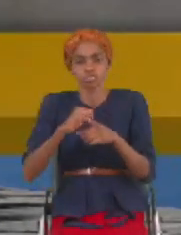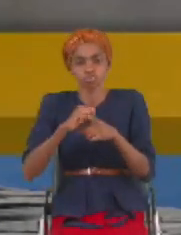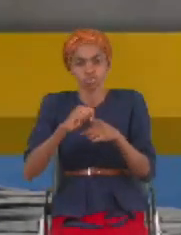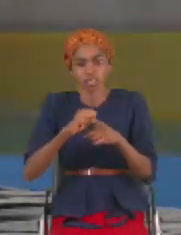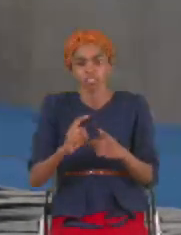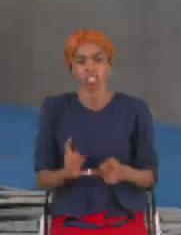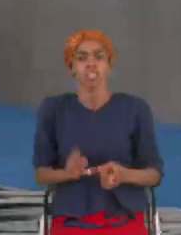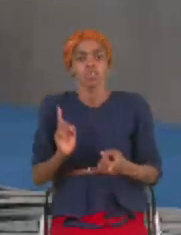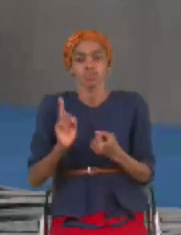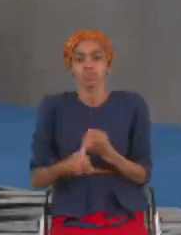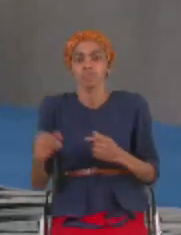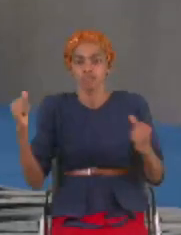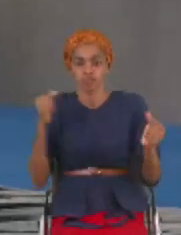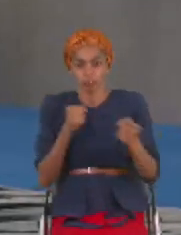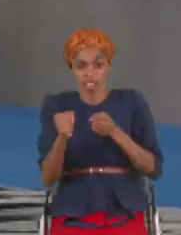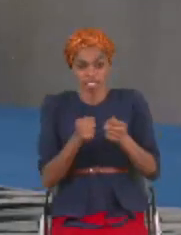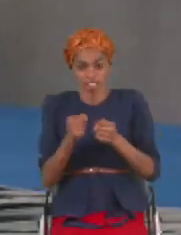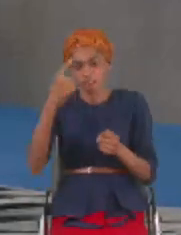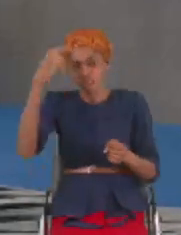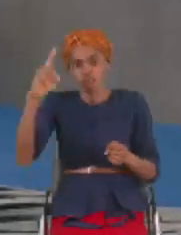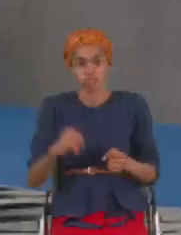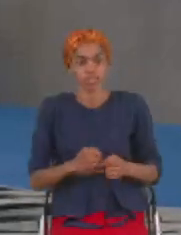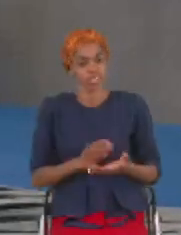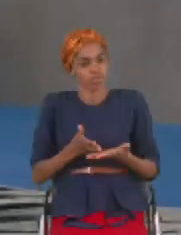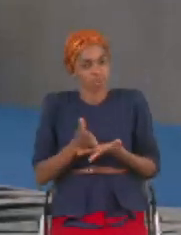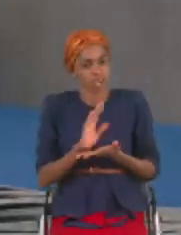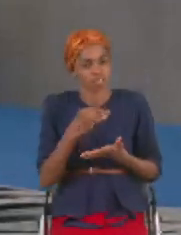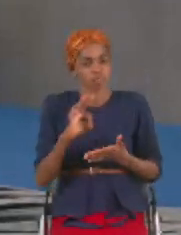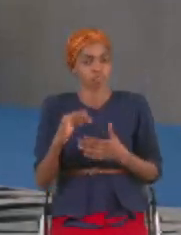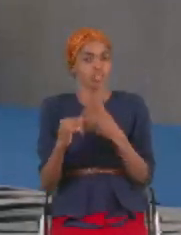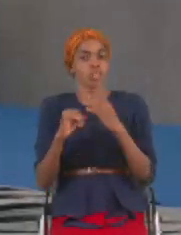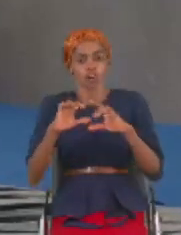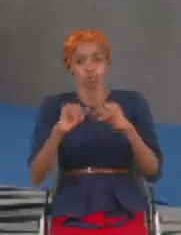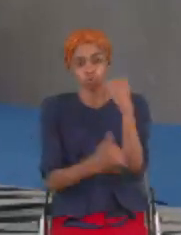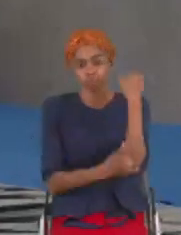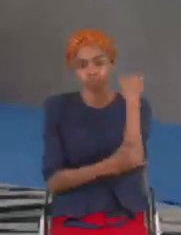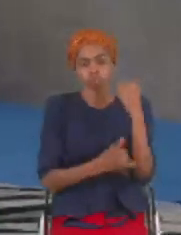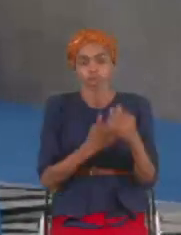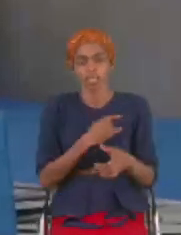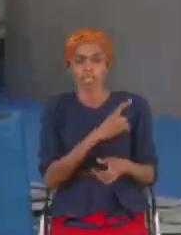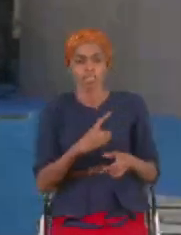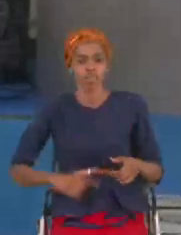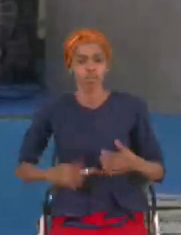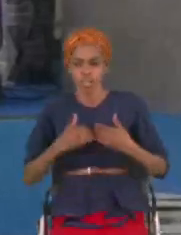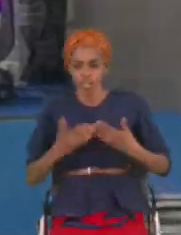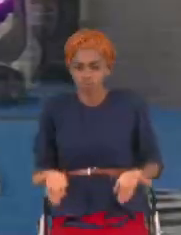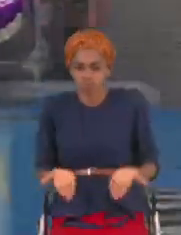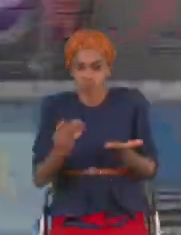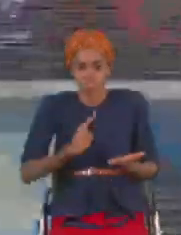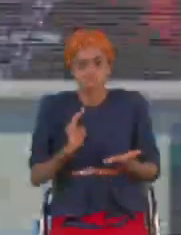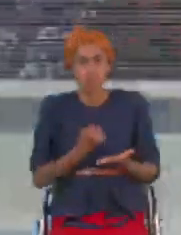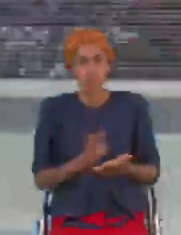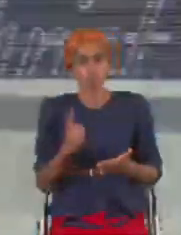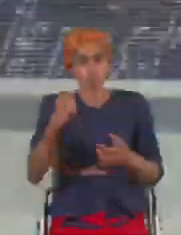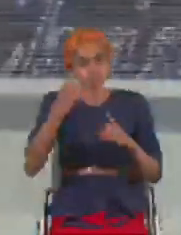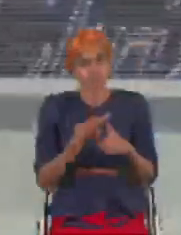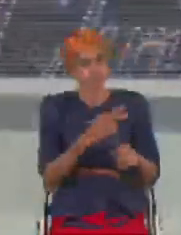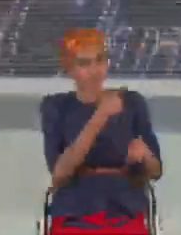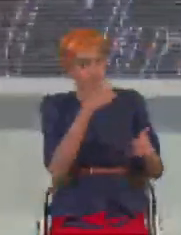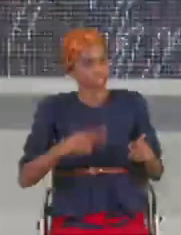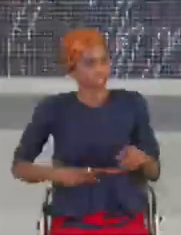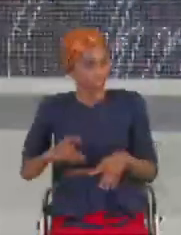de la communauté de la territoire de l'apei et le seigneur nous a suscité pour le